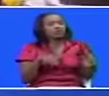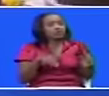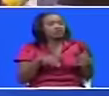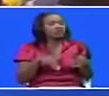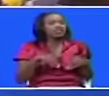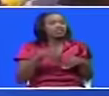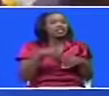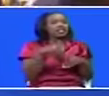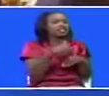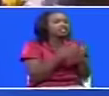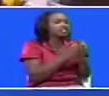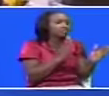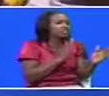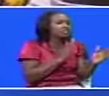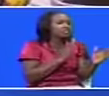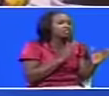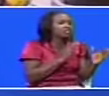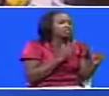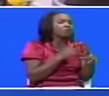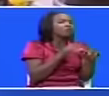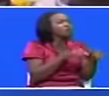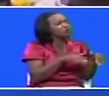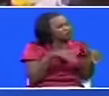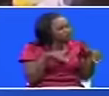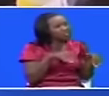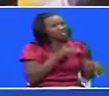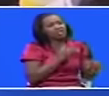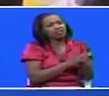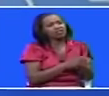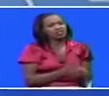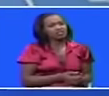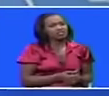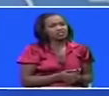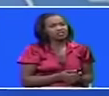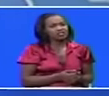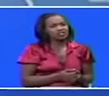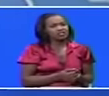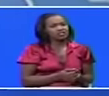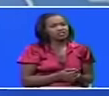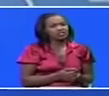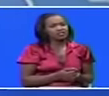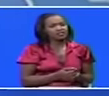Bas yenye inakuja ndio tutapanda, lakini tumekawia sana. To some politics.